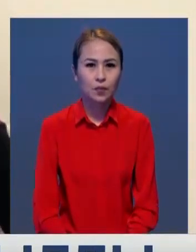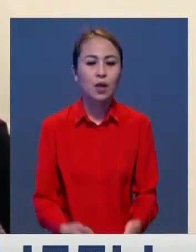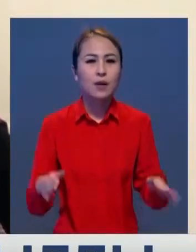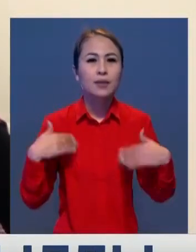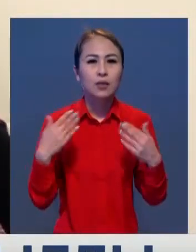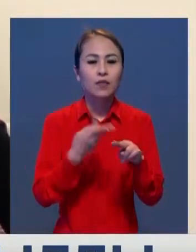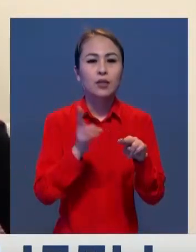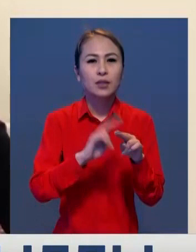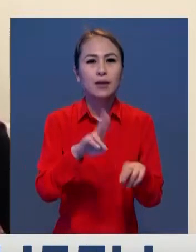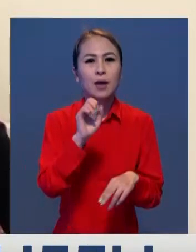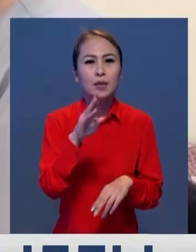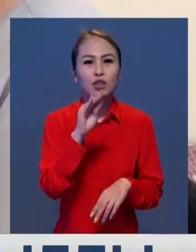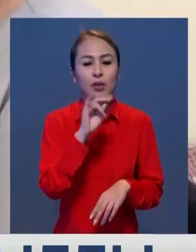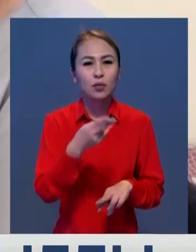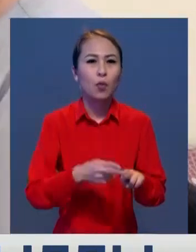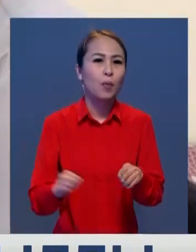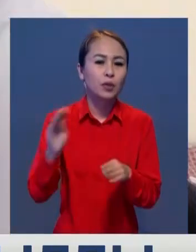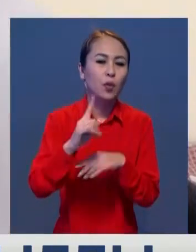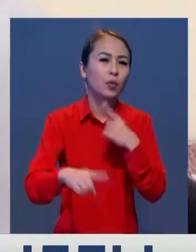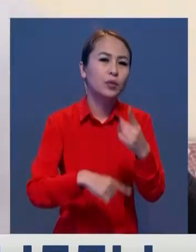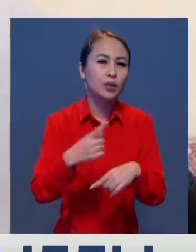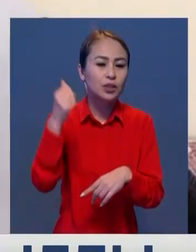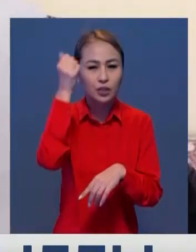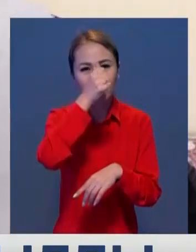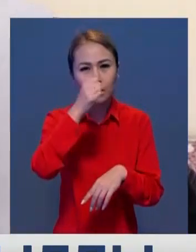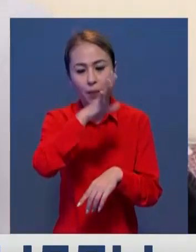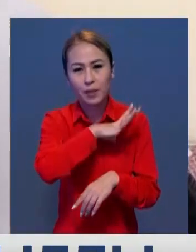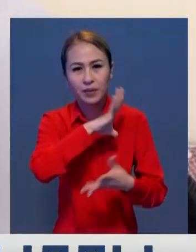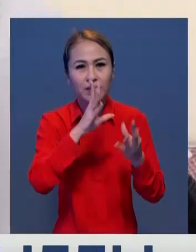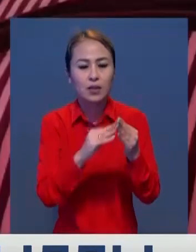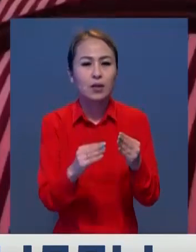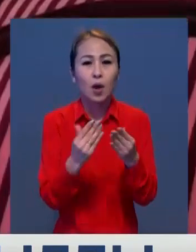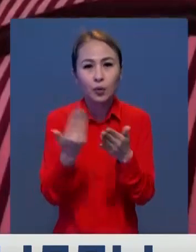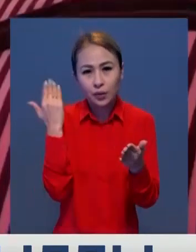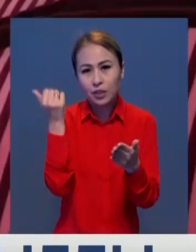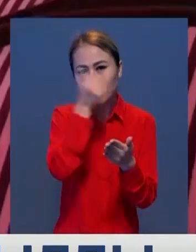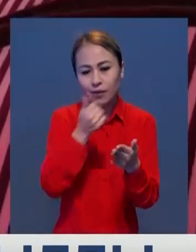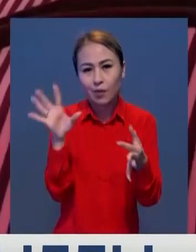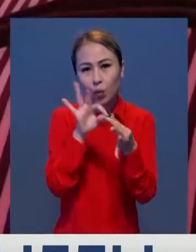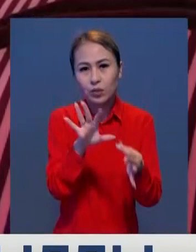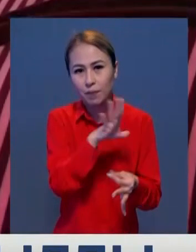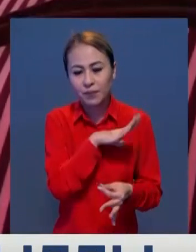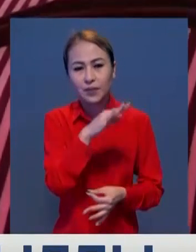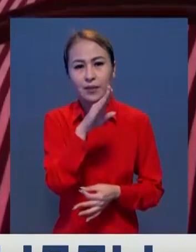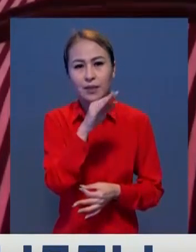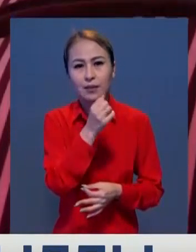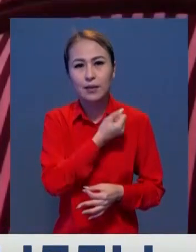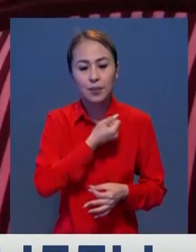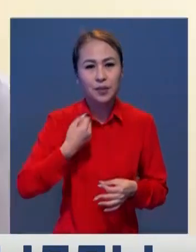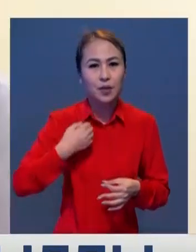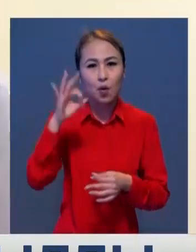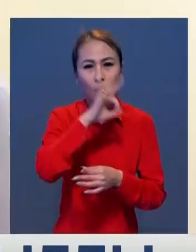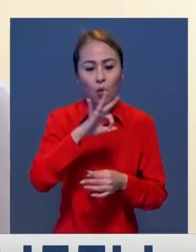Дамиджан Иманғалиева онкологиялық орталыққа өткен жылдың соңында түсті. Желілік үдеткіштің көмегімен сәулелі терапия ала бастағанына бірнеше күн болды.